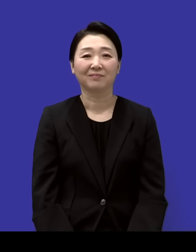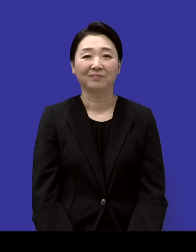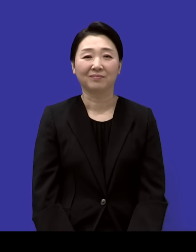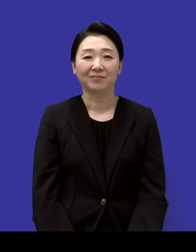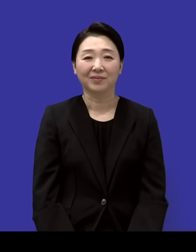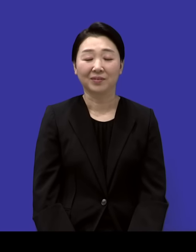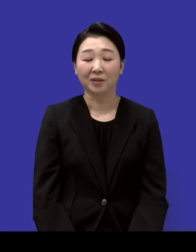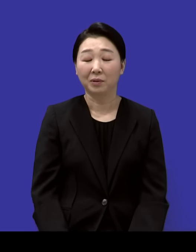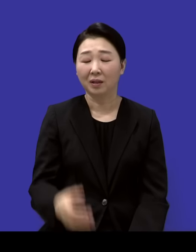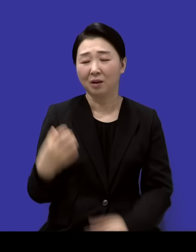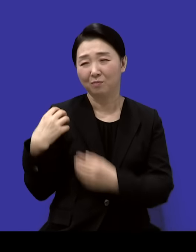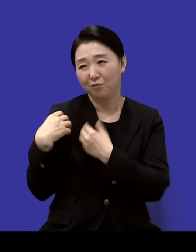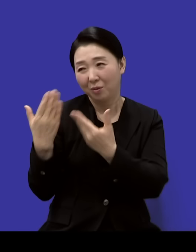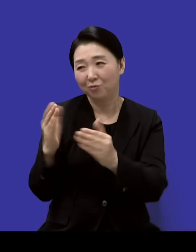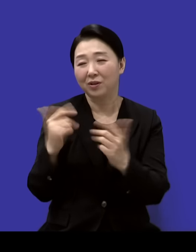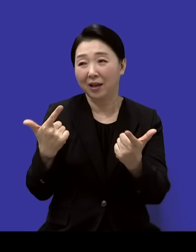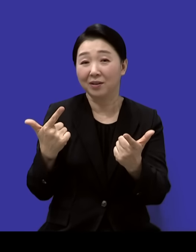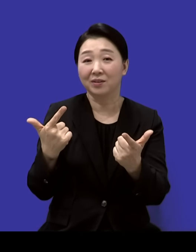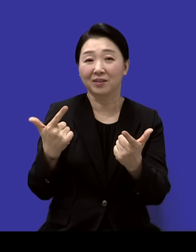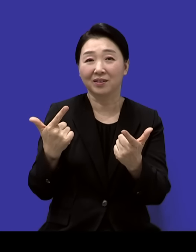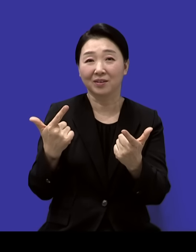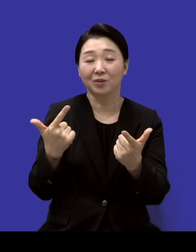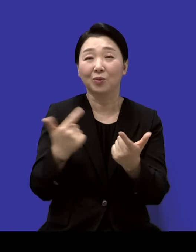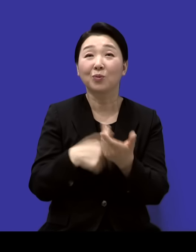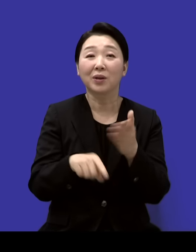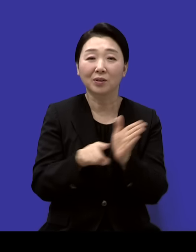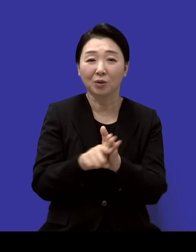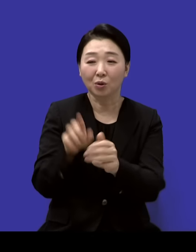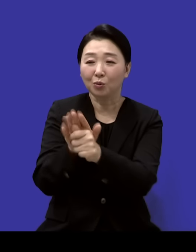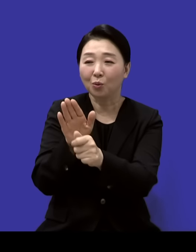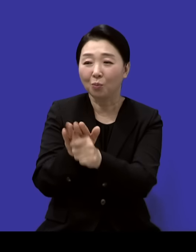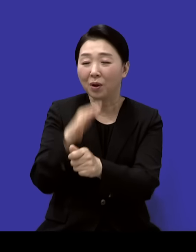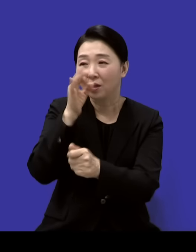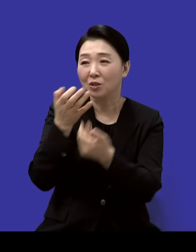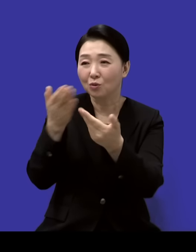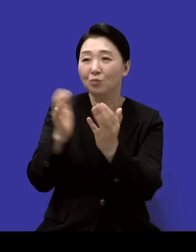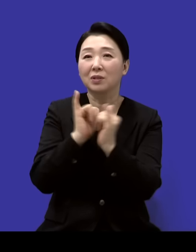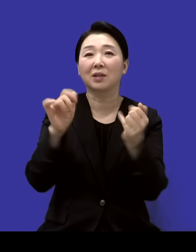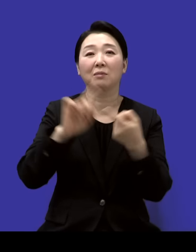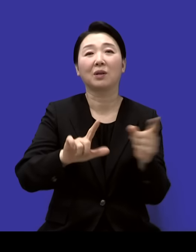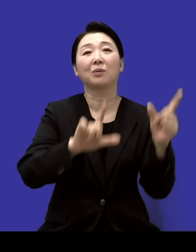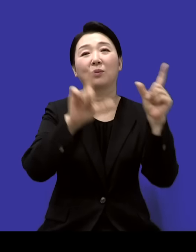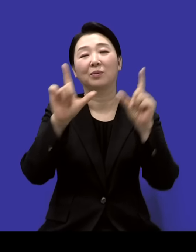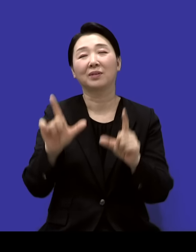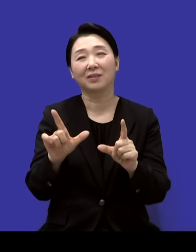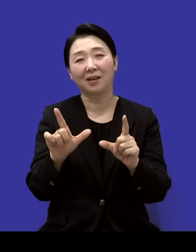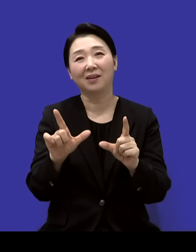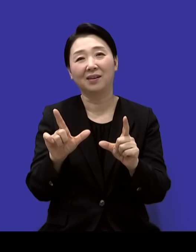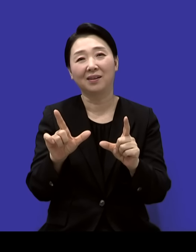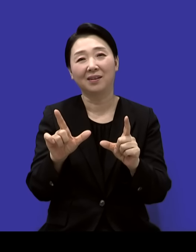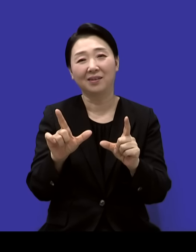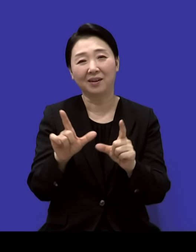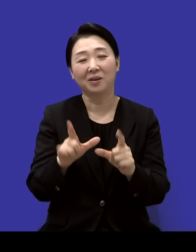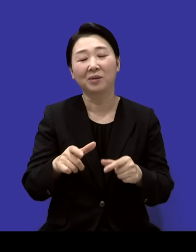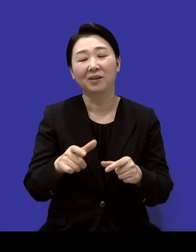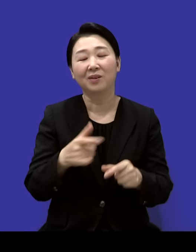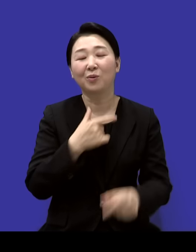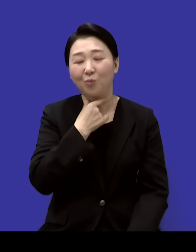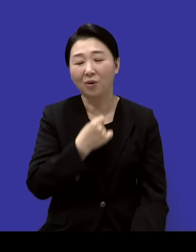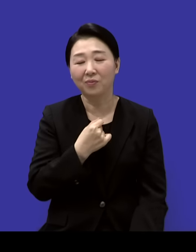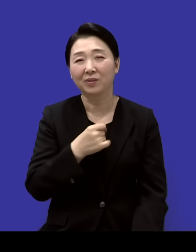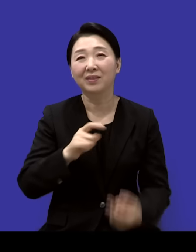짐이 되지 않고 유지도 아닌 그보다도 보탬이 되고 득이 되는 사람으로 살아야 했던 그런 예. 시절을 보냈던 것 같아요. 예.